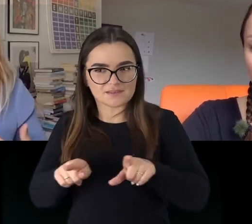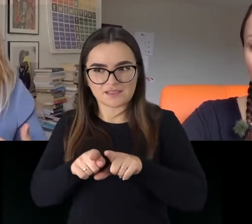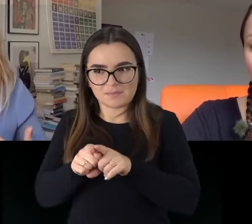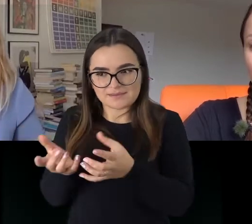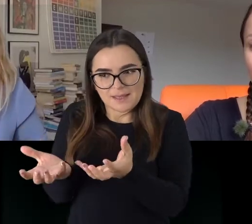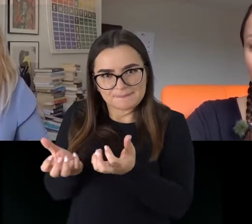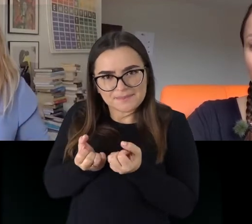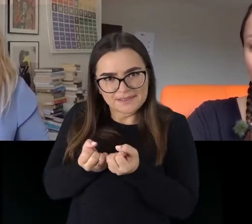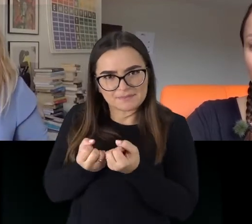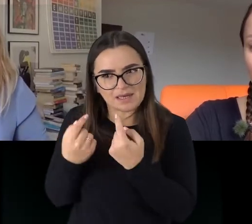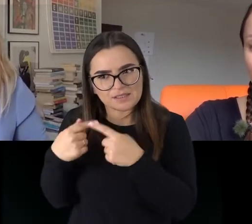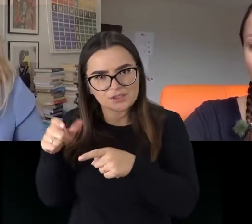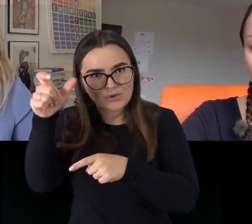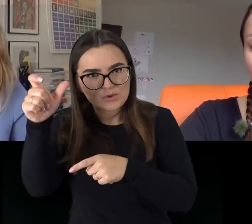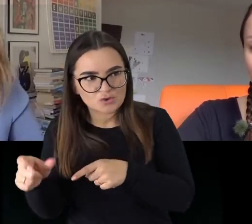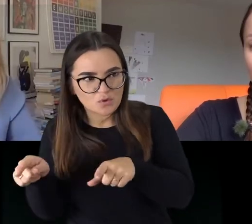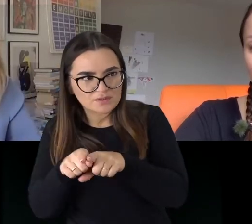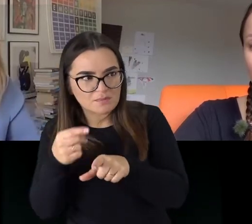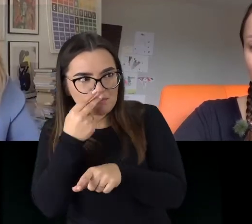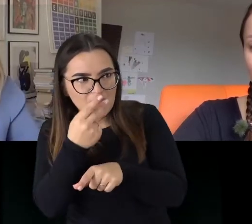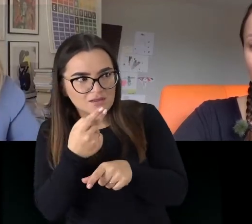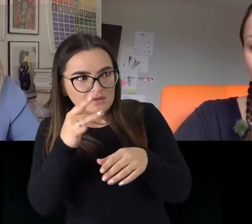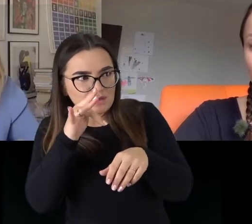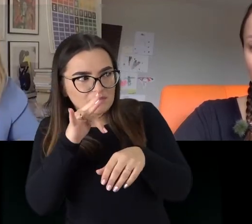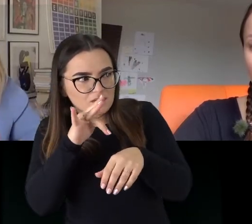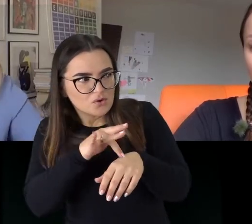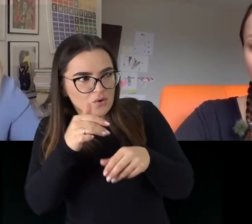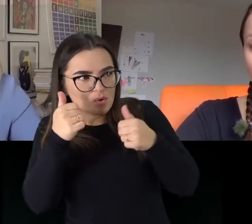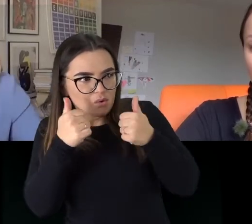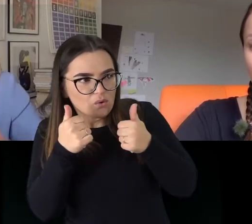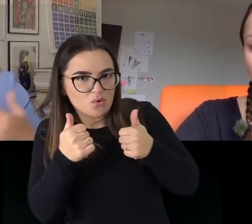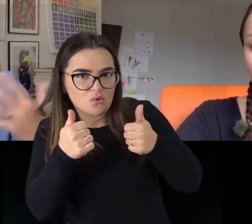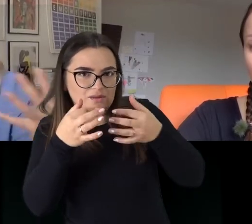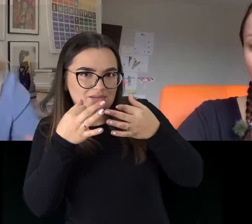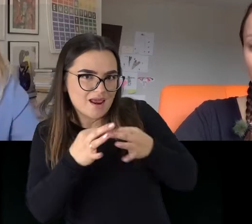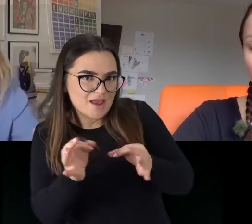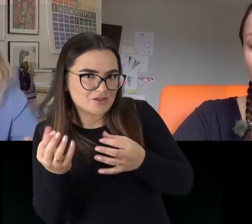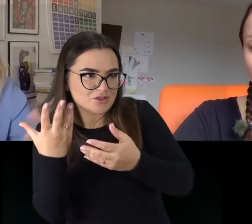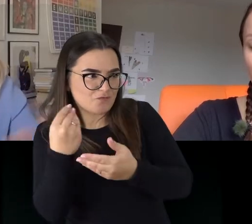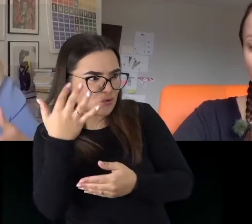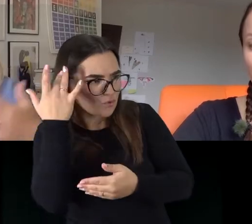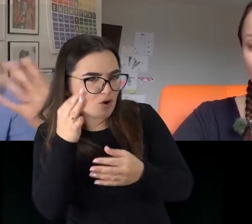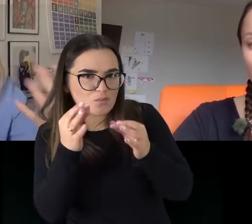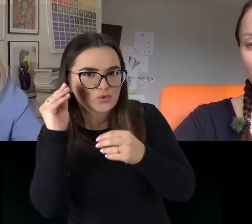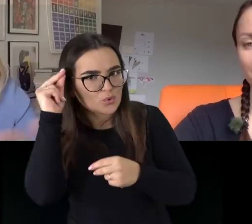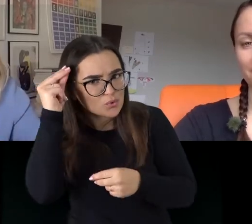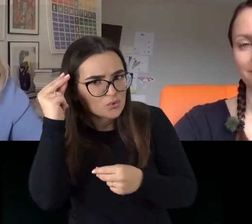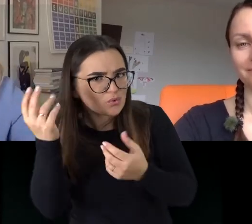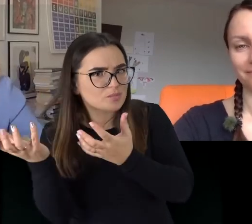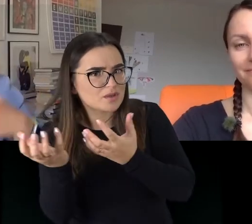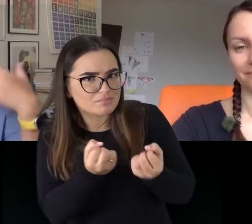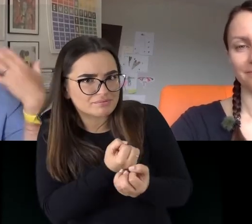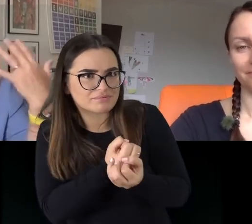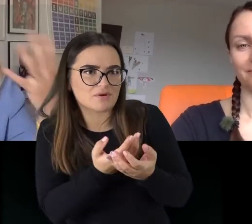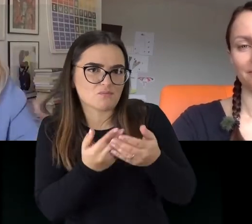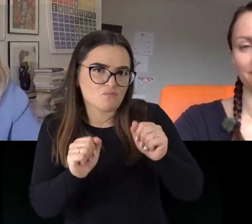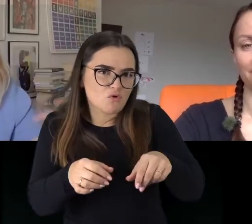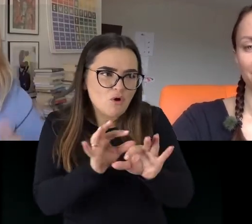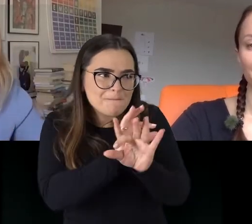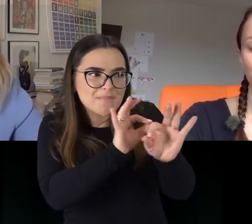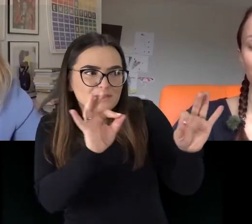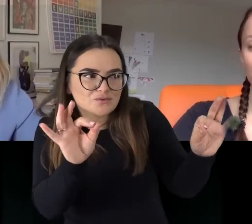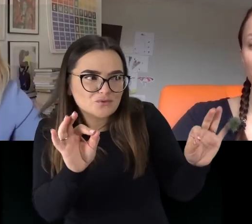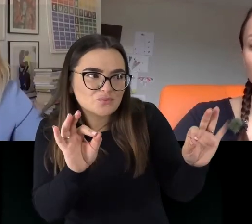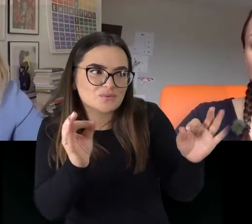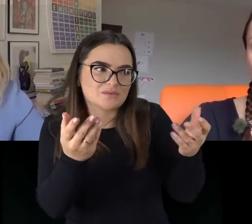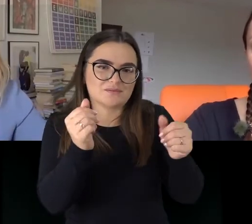žmogus leidžia savo pajuntą, kad gali įsiterpti jūsų pokalbį, netgi kažką pasiūlyt, mažą to, rožę ant torto, jūs net reaguojate